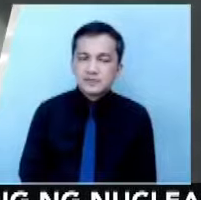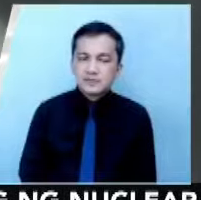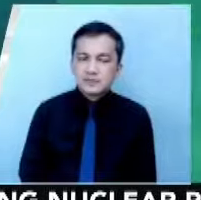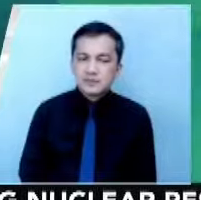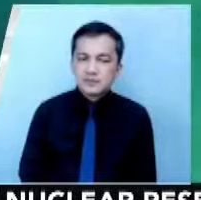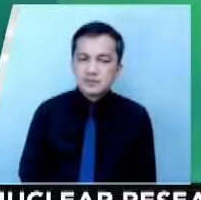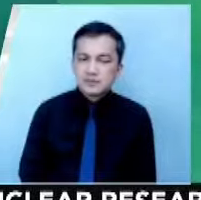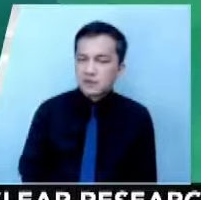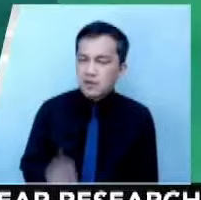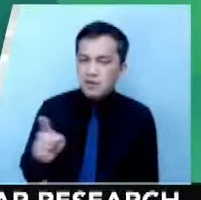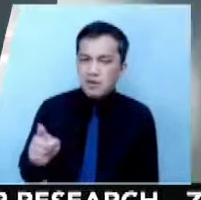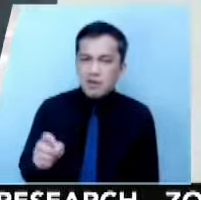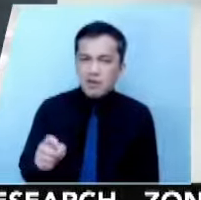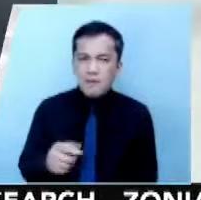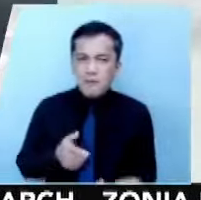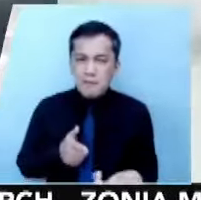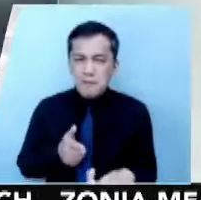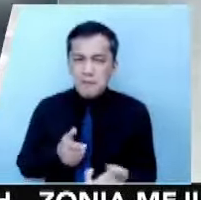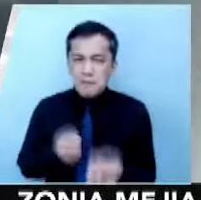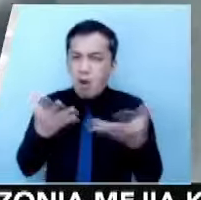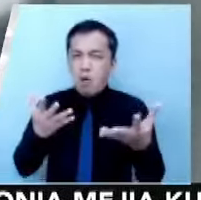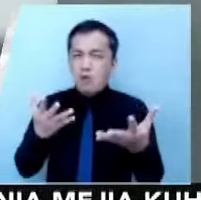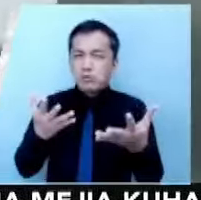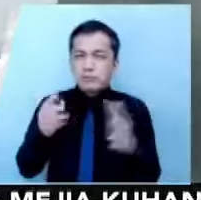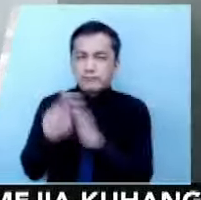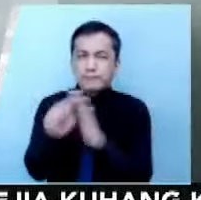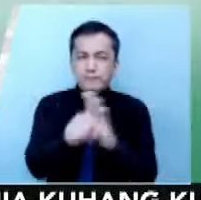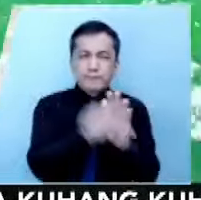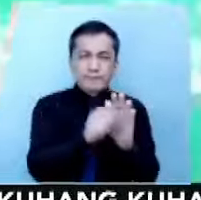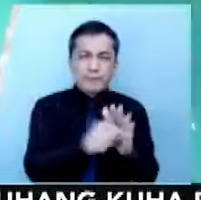weapons of mass destruction.